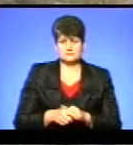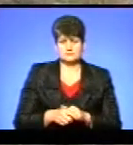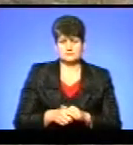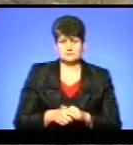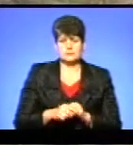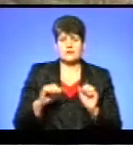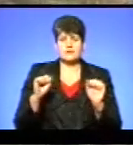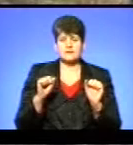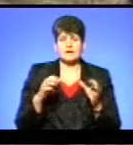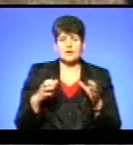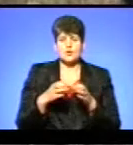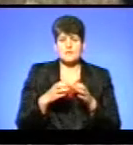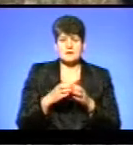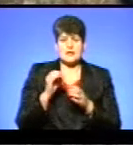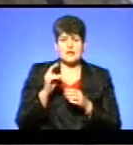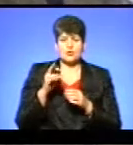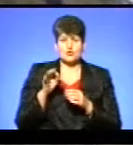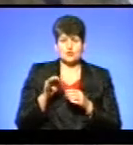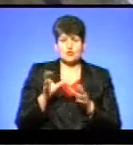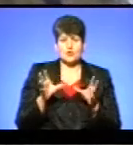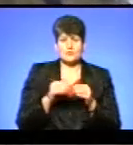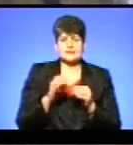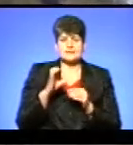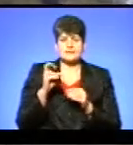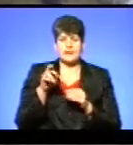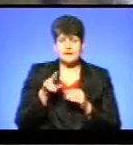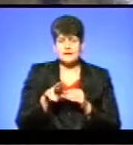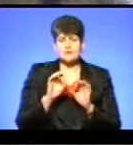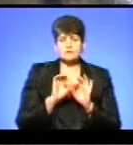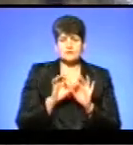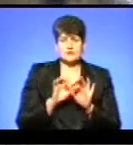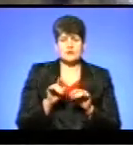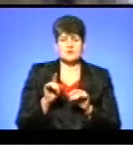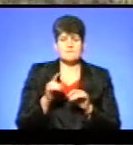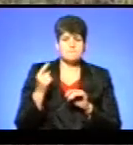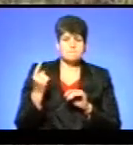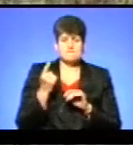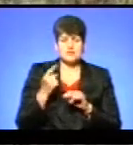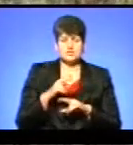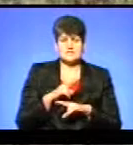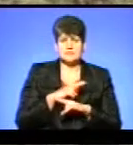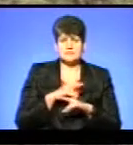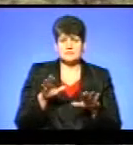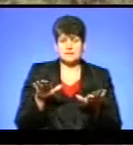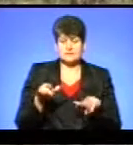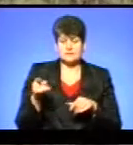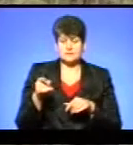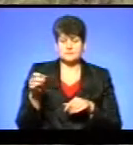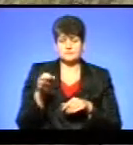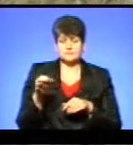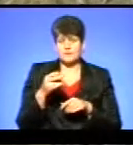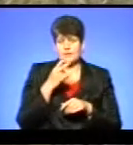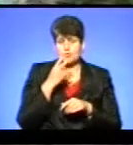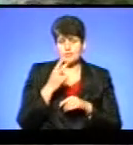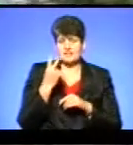Керівник громадського екологічного об'єднання «Скеля» Андрій Об'єщик розповідає, перших загиблих птахів на тернопільському ставі